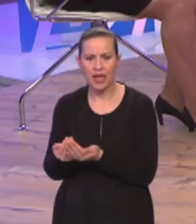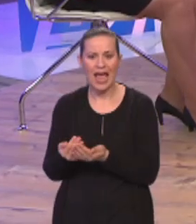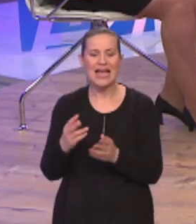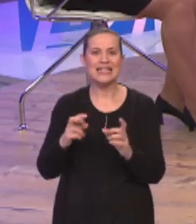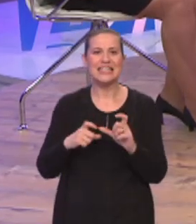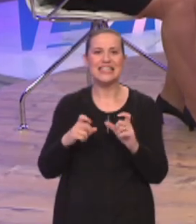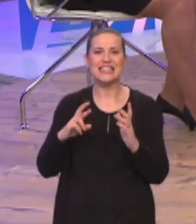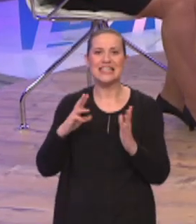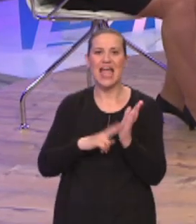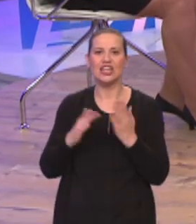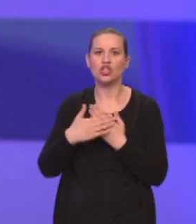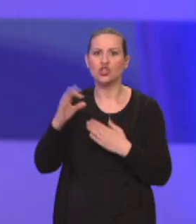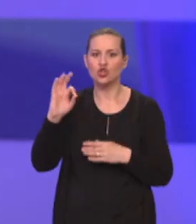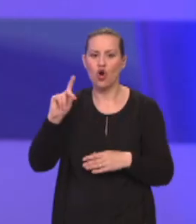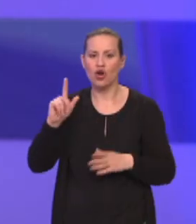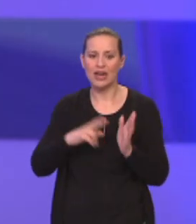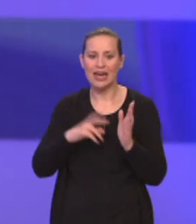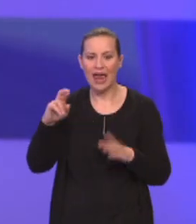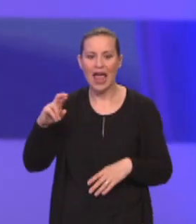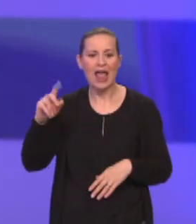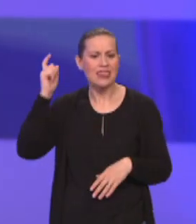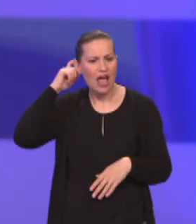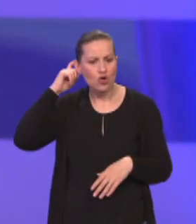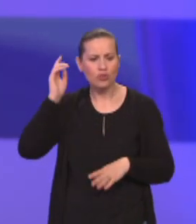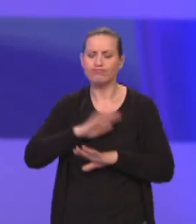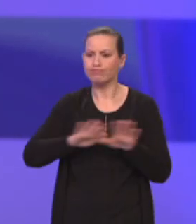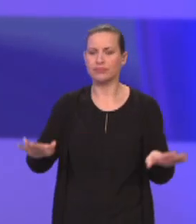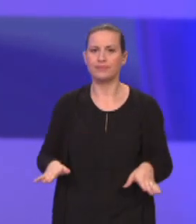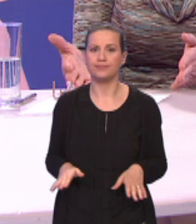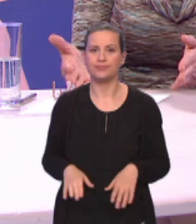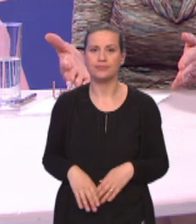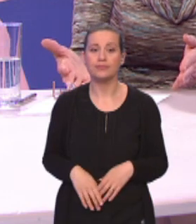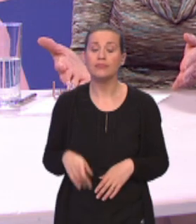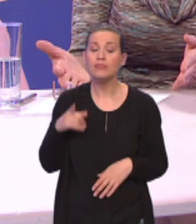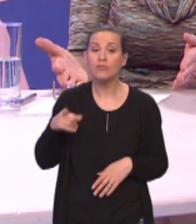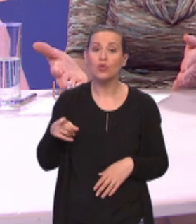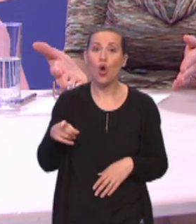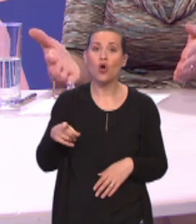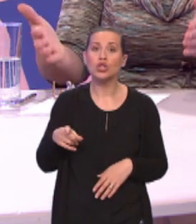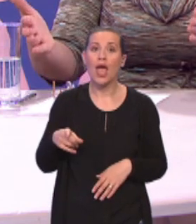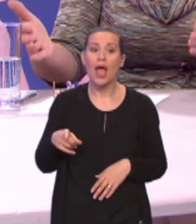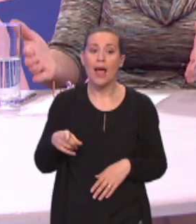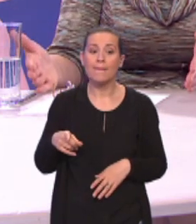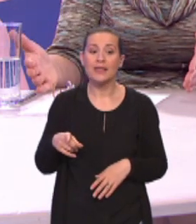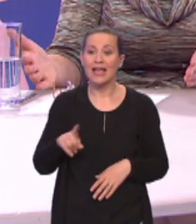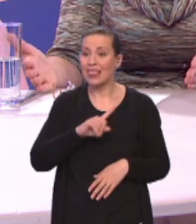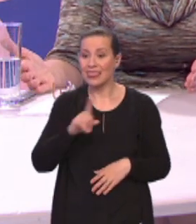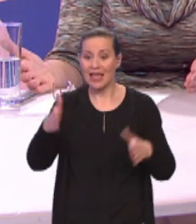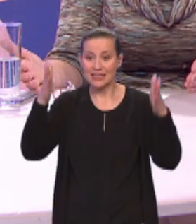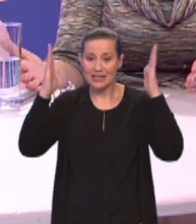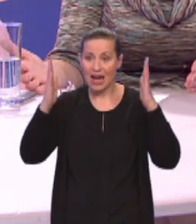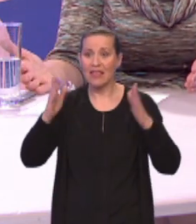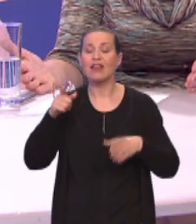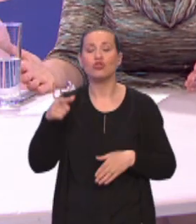senzorne, neurološke i tako dalje. Zapravo, znači, vi govorite da će to u punom smislu riječi biti ne zgrada, nego